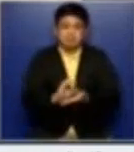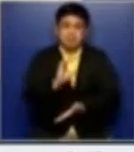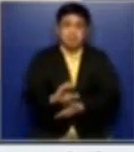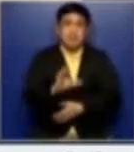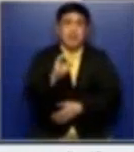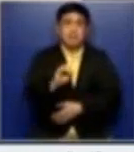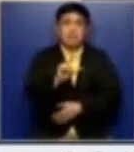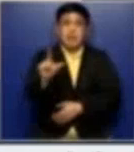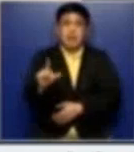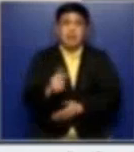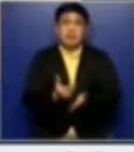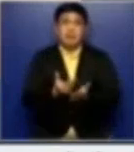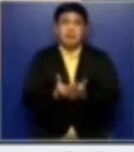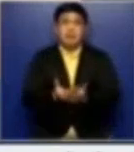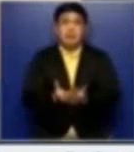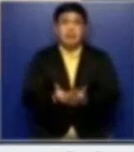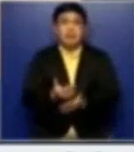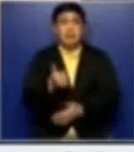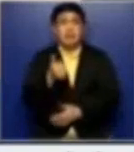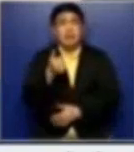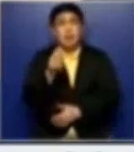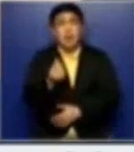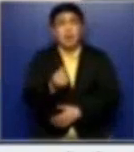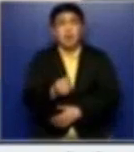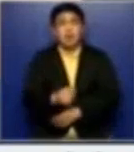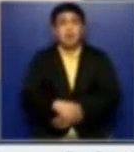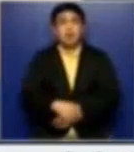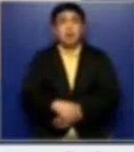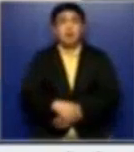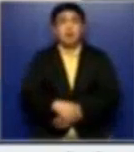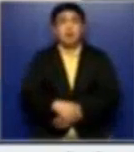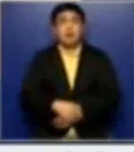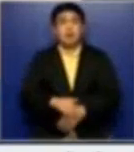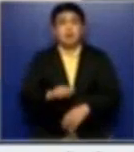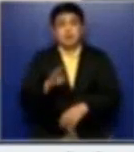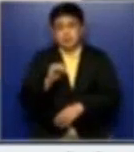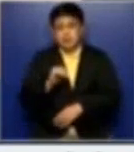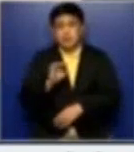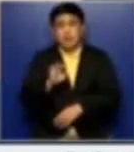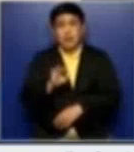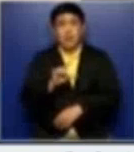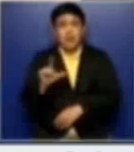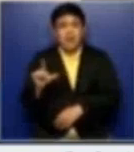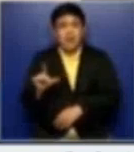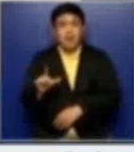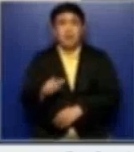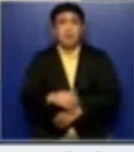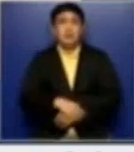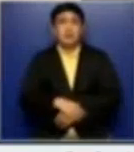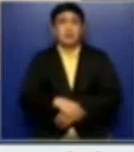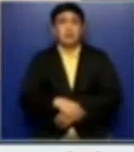กันได้เท่าไหร่รู้ไหมครับต่ำกว่างบประมาณ 12,000 ท่านประธาน49ล้านเท่าไหร่เสร็จๆคือต่ำกว่างบประ